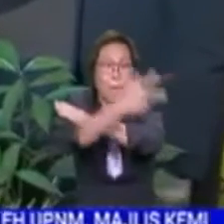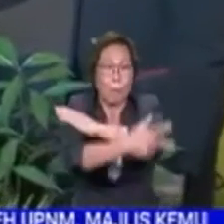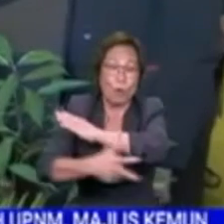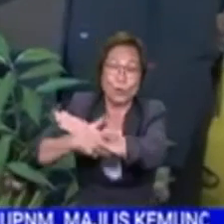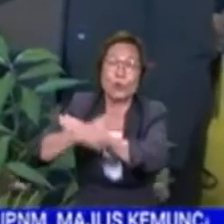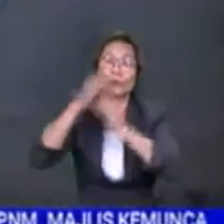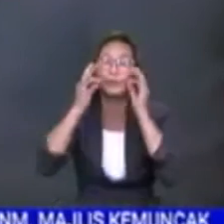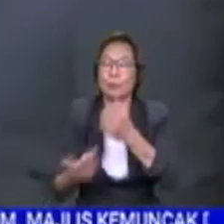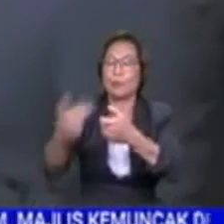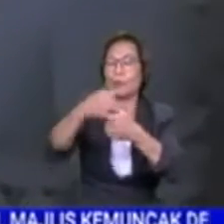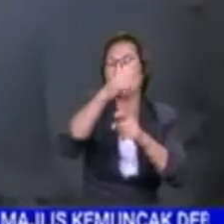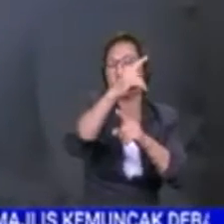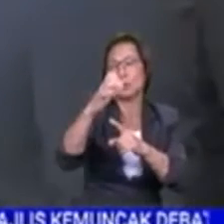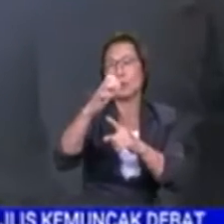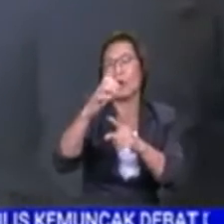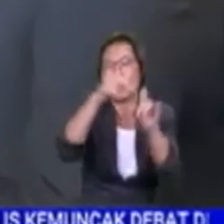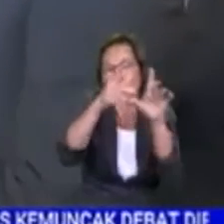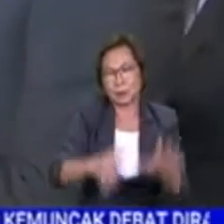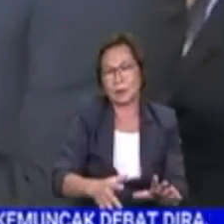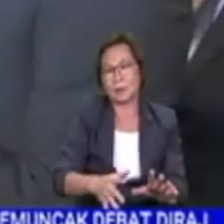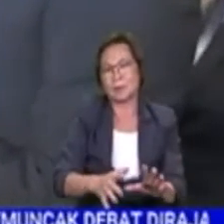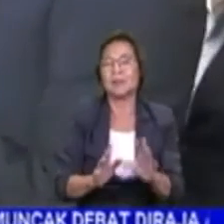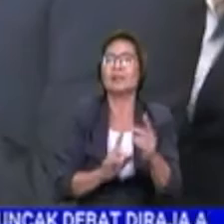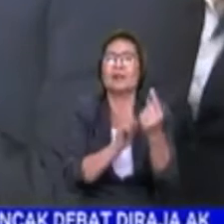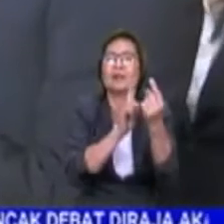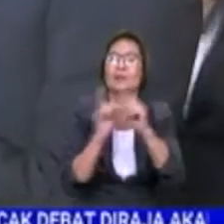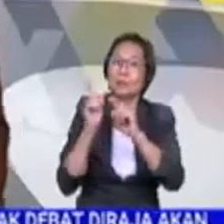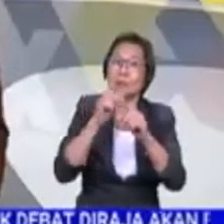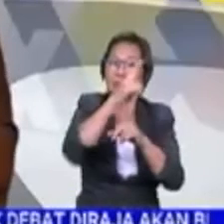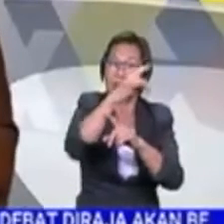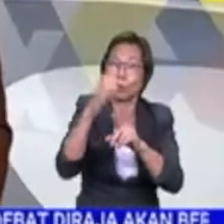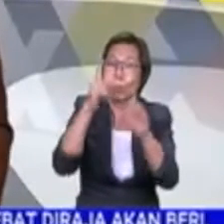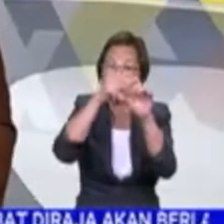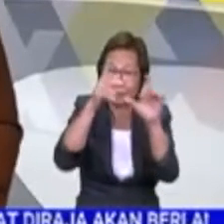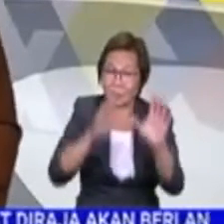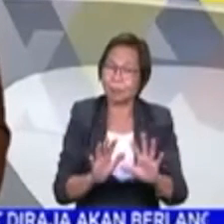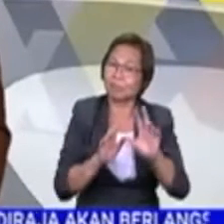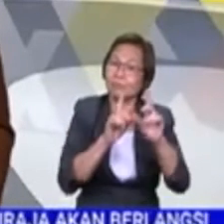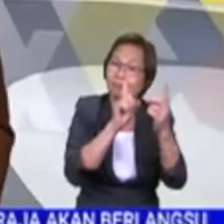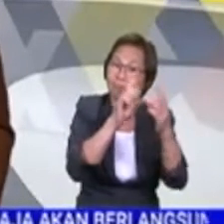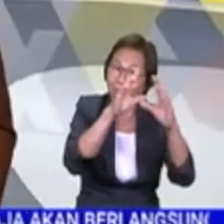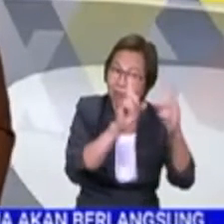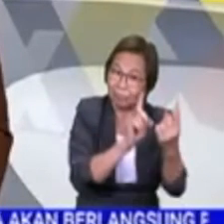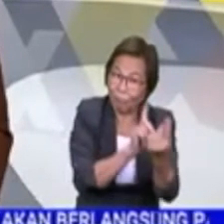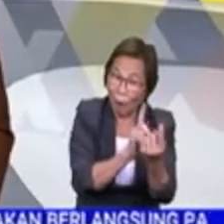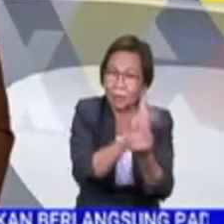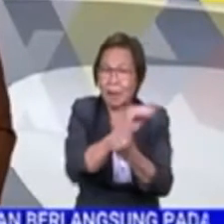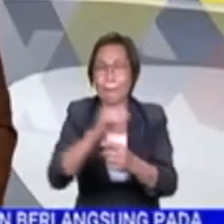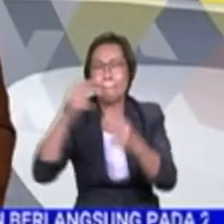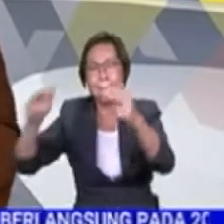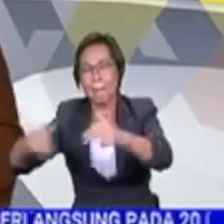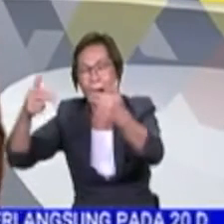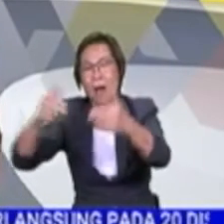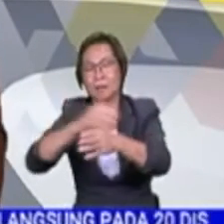melibatkan lebih 100 orang peserta secara fizikal dan maya. Baik saudara, sekian perkembangan berita dari